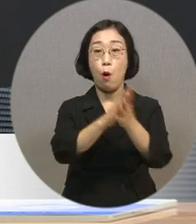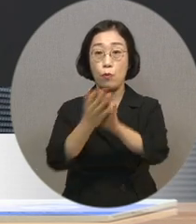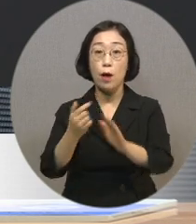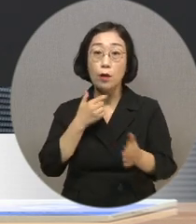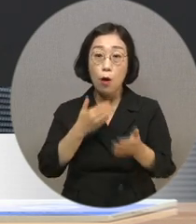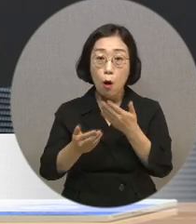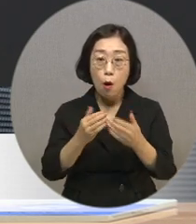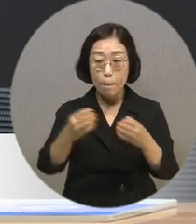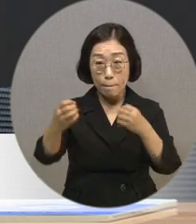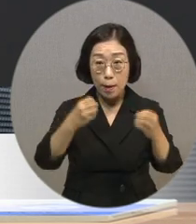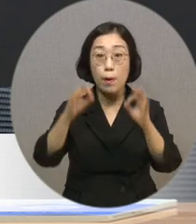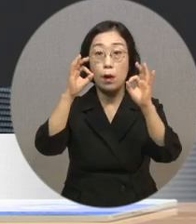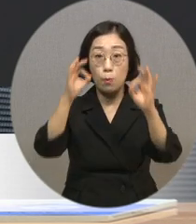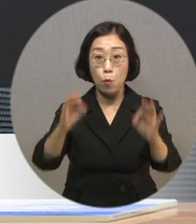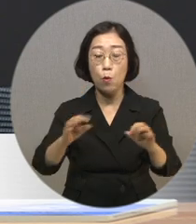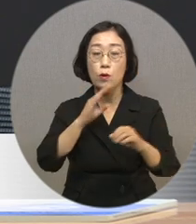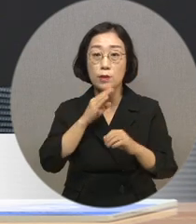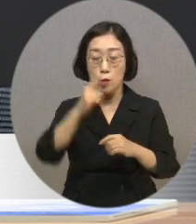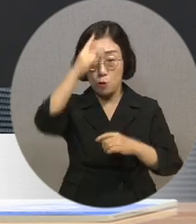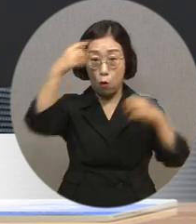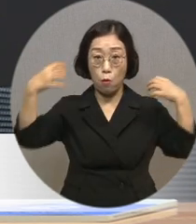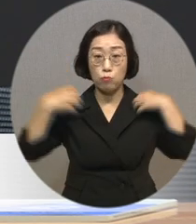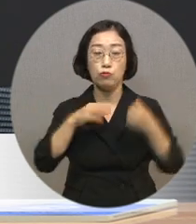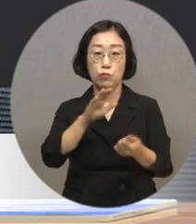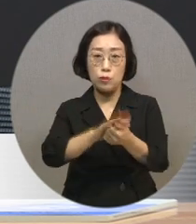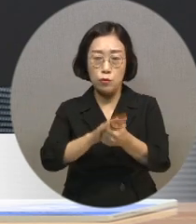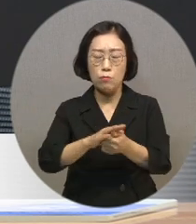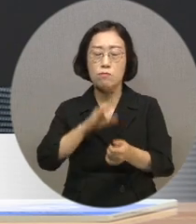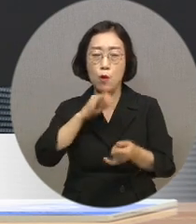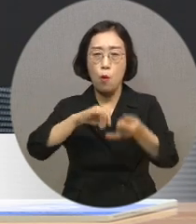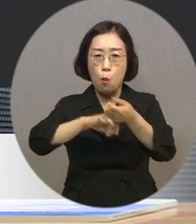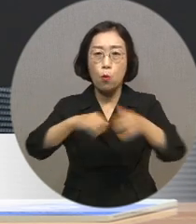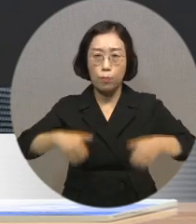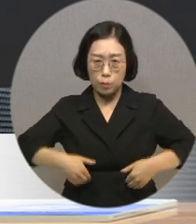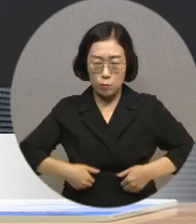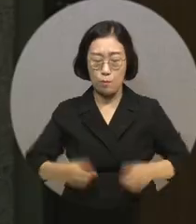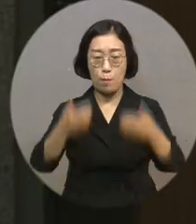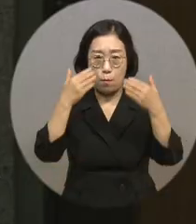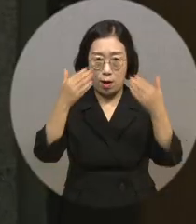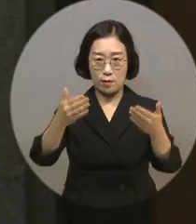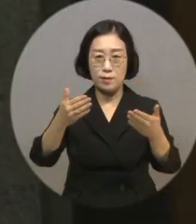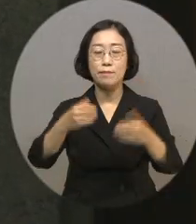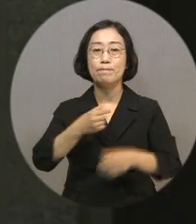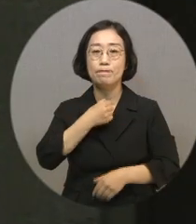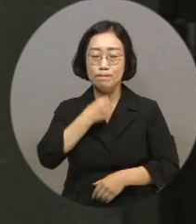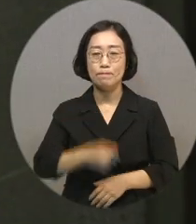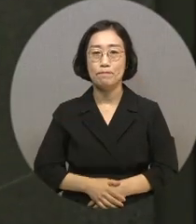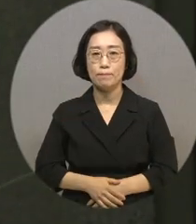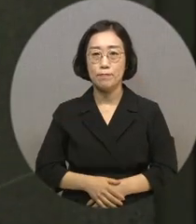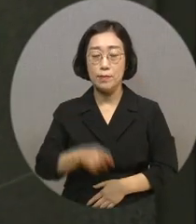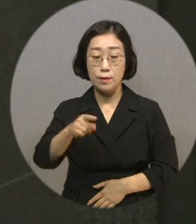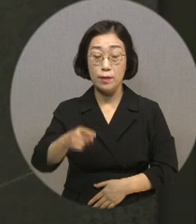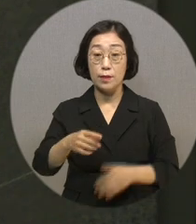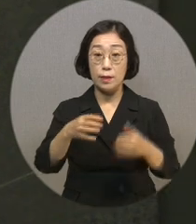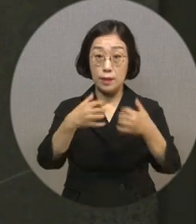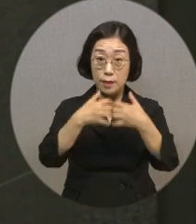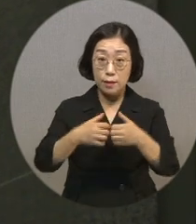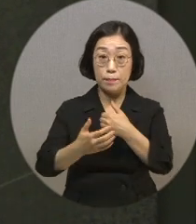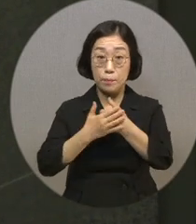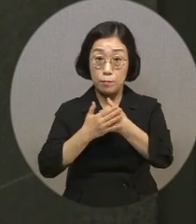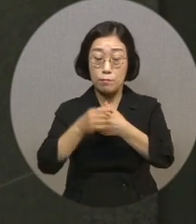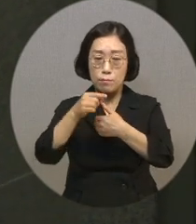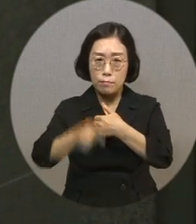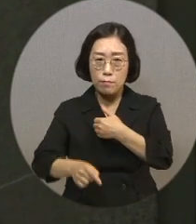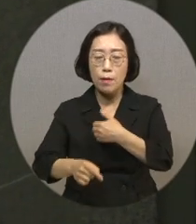체감하며 공적 지원의 당위성을 명확히 할 필요가 있겠습니다. 동력 보조장치 제도화를 위해 나아가